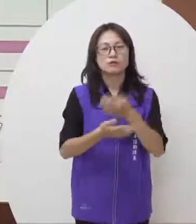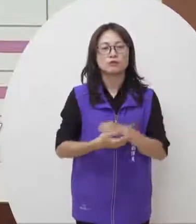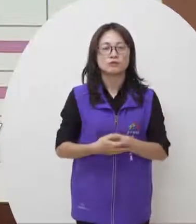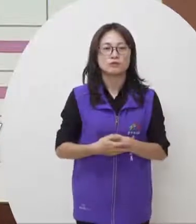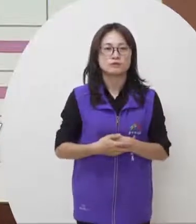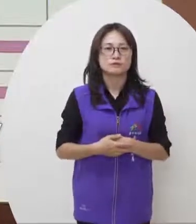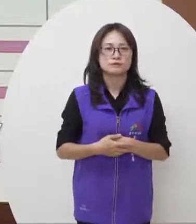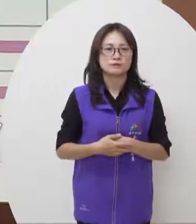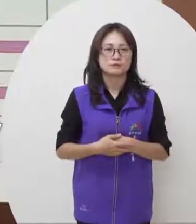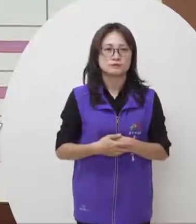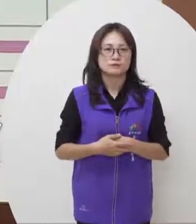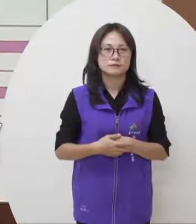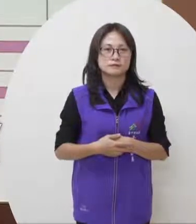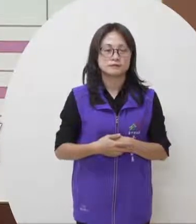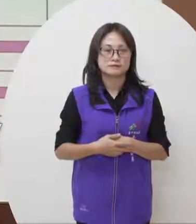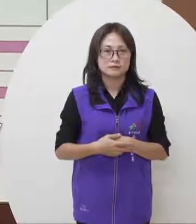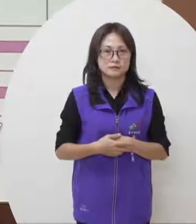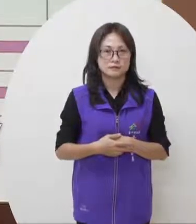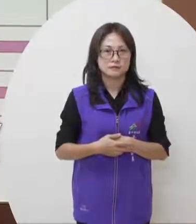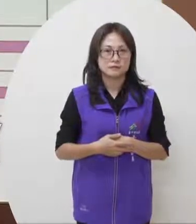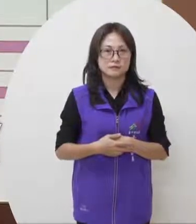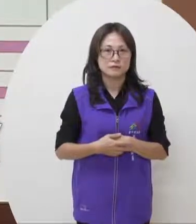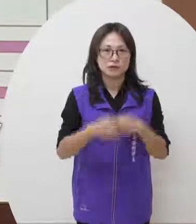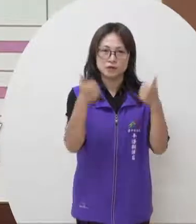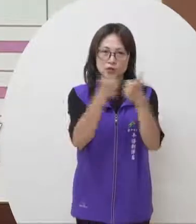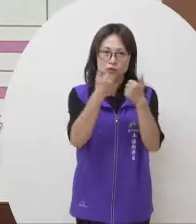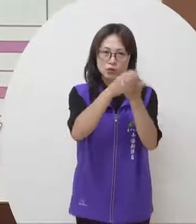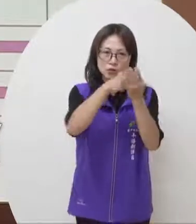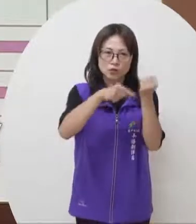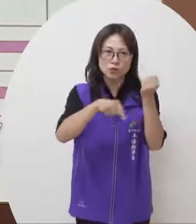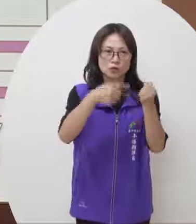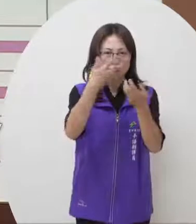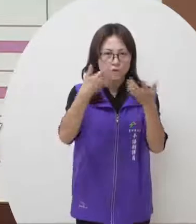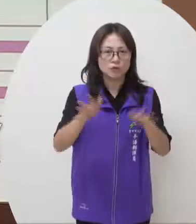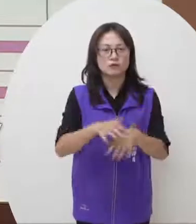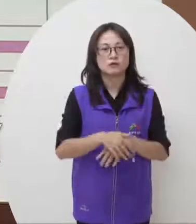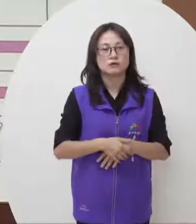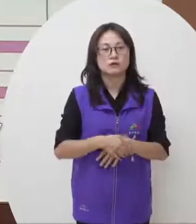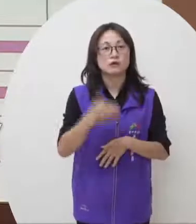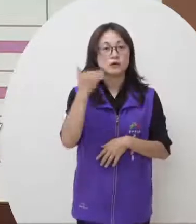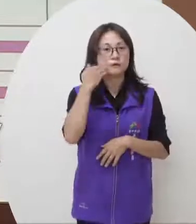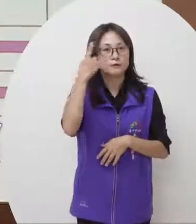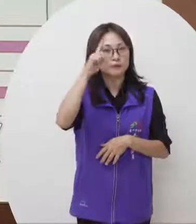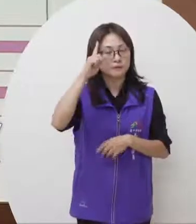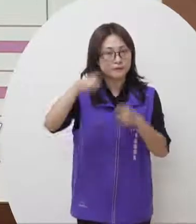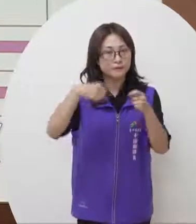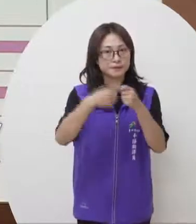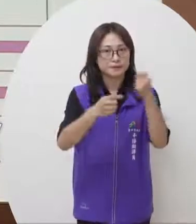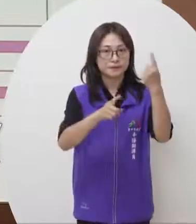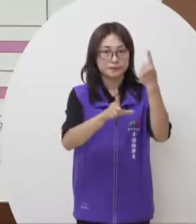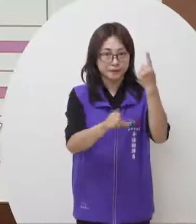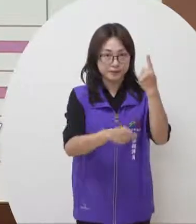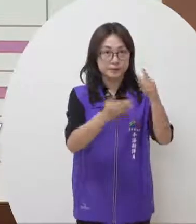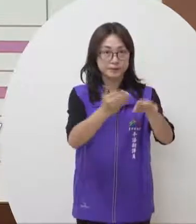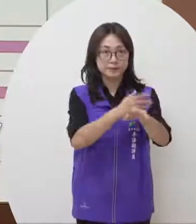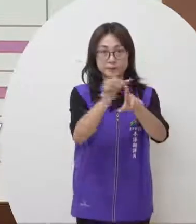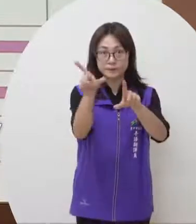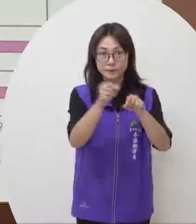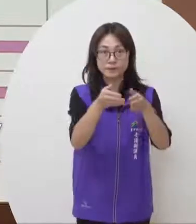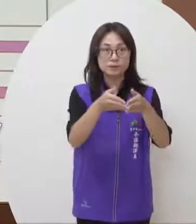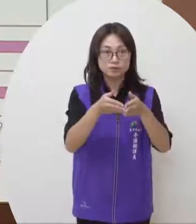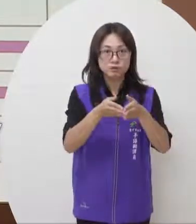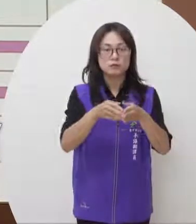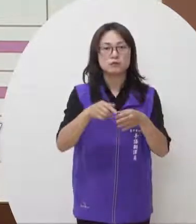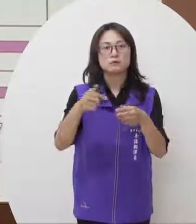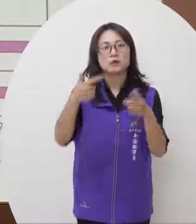馆，我们都开过数次的会议，怎么让这个政策如果要在明年一月号上线前，相关这些配套等等的